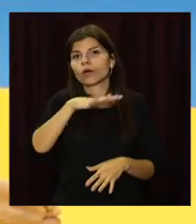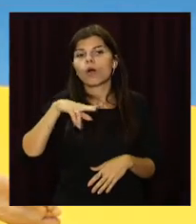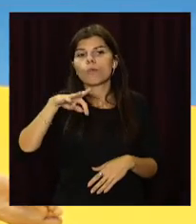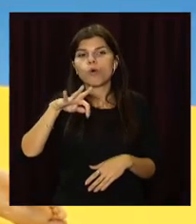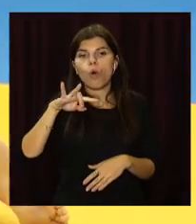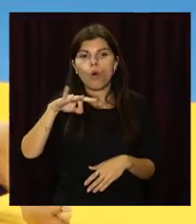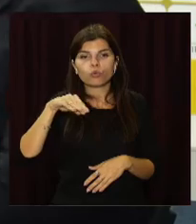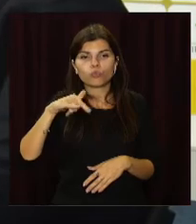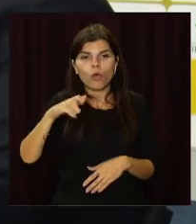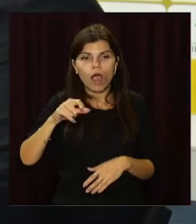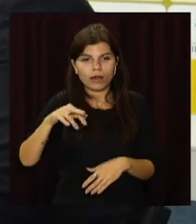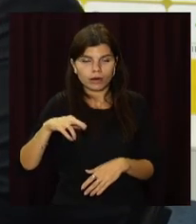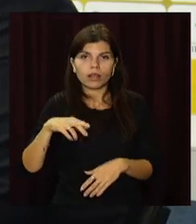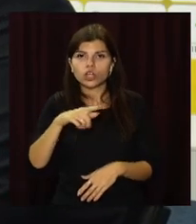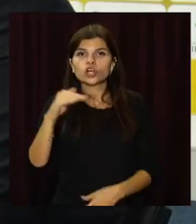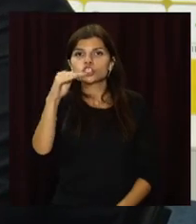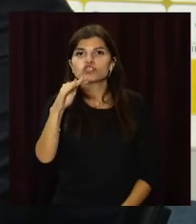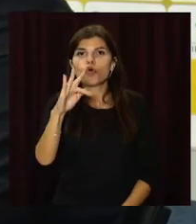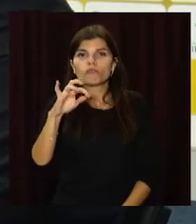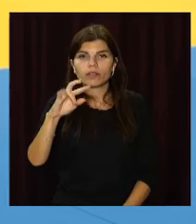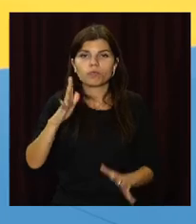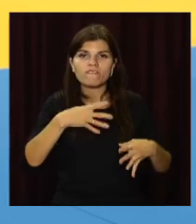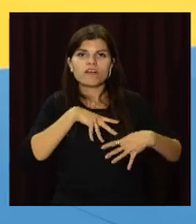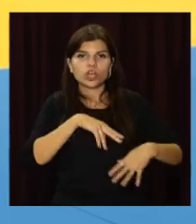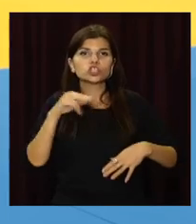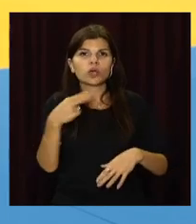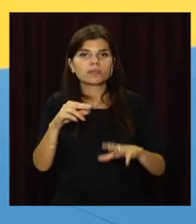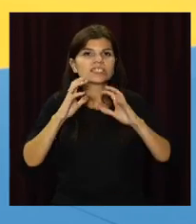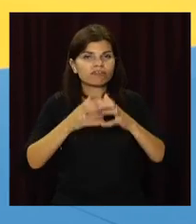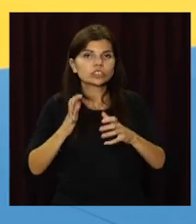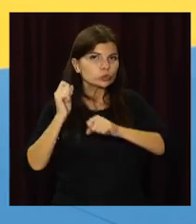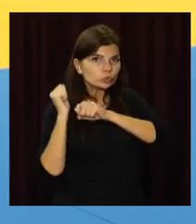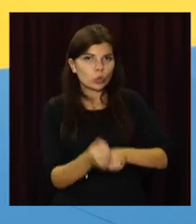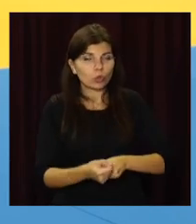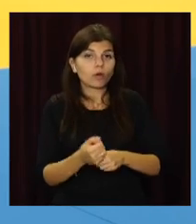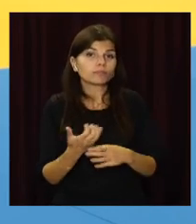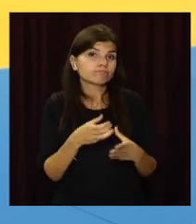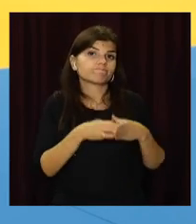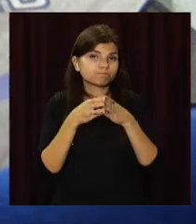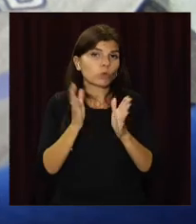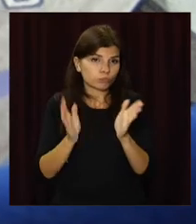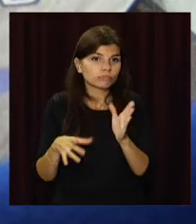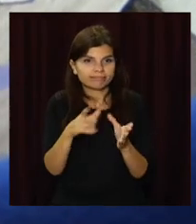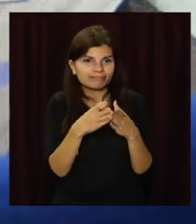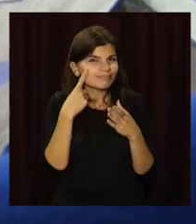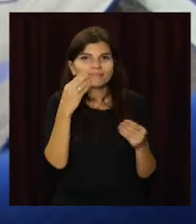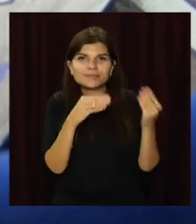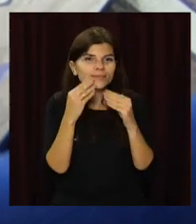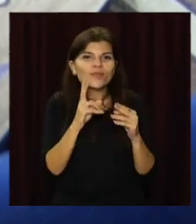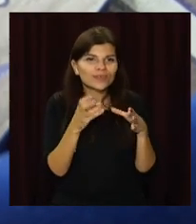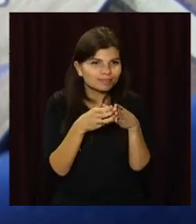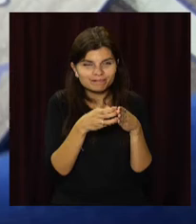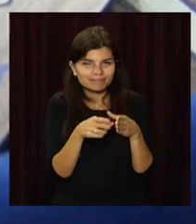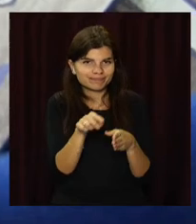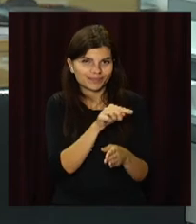по 24 жовтня відбудеться ветеранський чемпіонат світу із дзюдо. В'ячеслав Куліш, Василь Самовар, ОПНЮС, телеканал